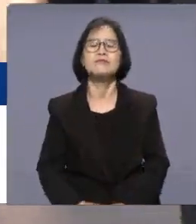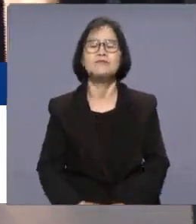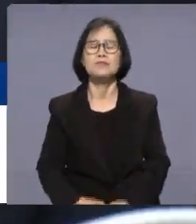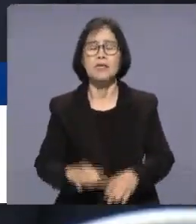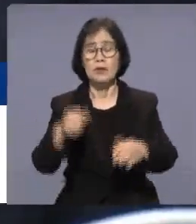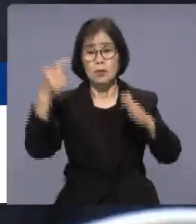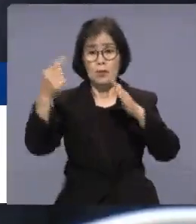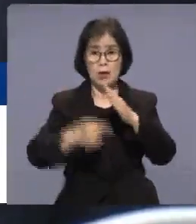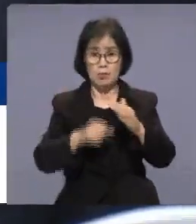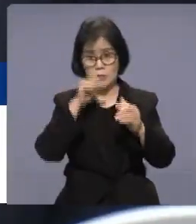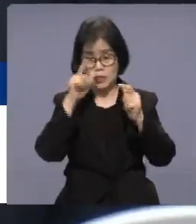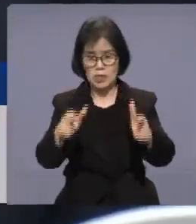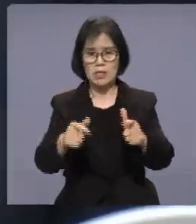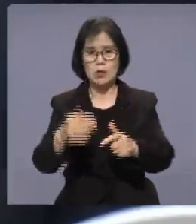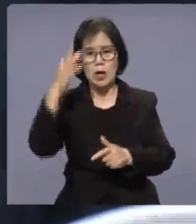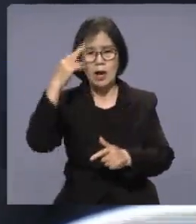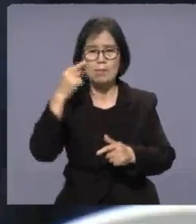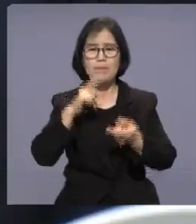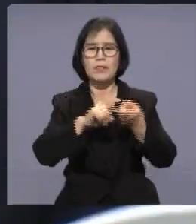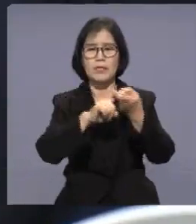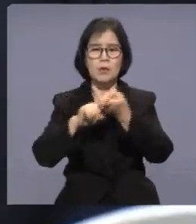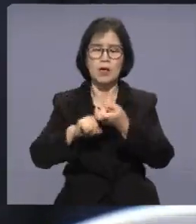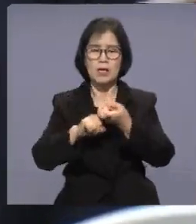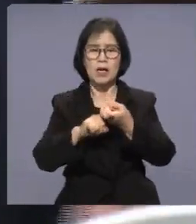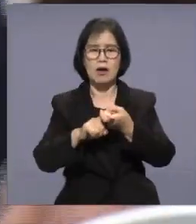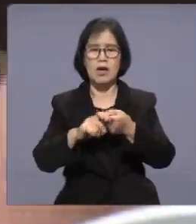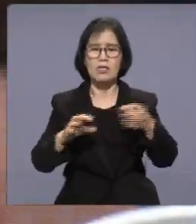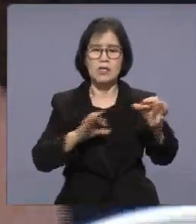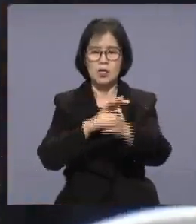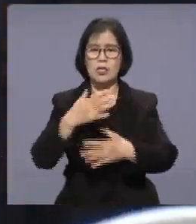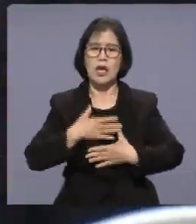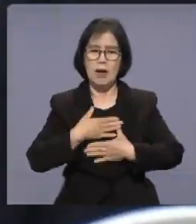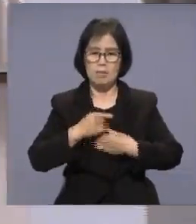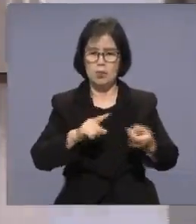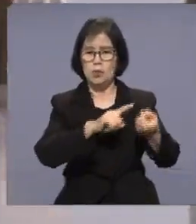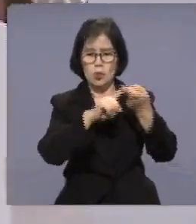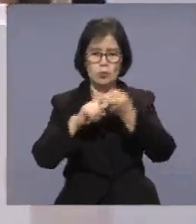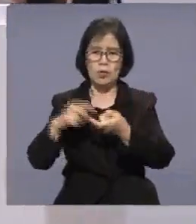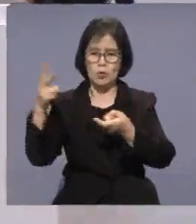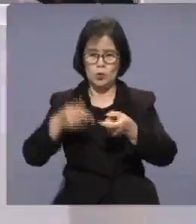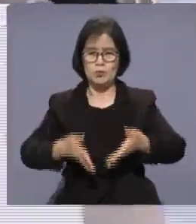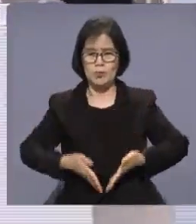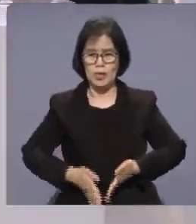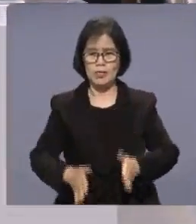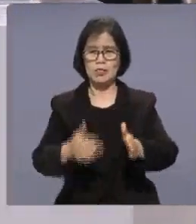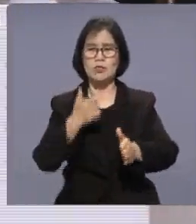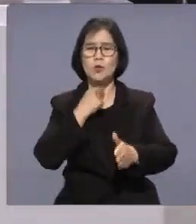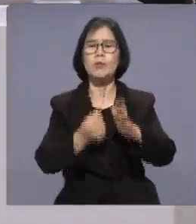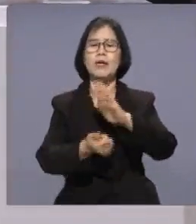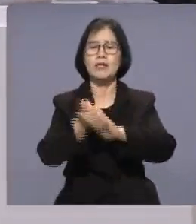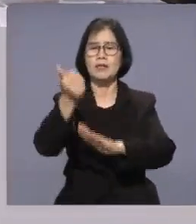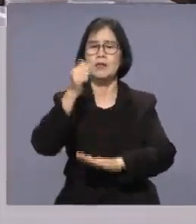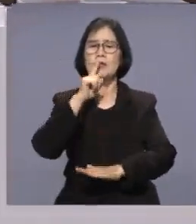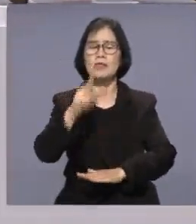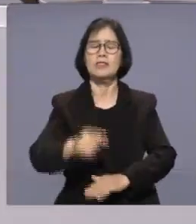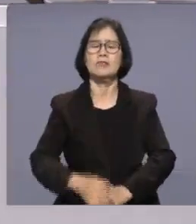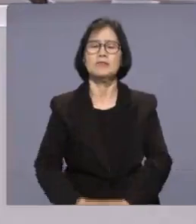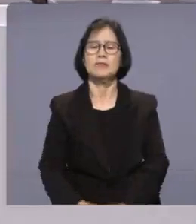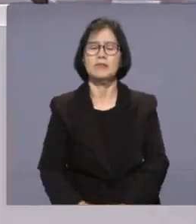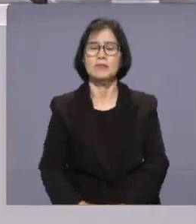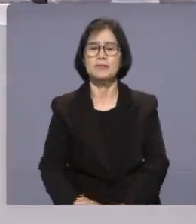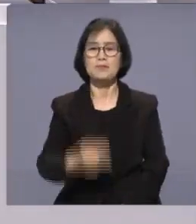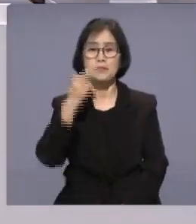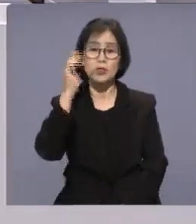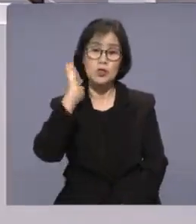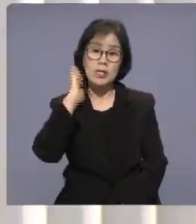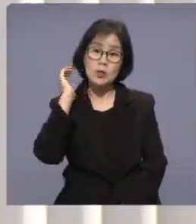이번 방문을 계기로 한미 관계가 경제 안보 동맹으로 거듭나기를 희망한다고 덧붙였습니다. 바이든